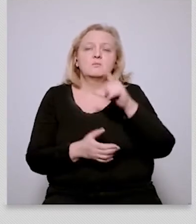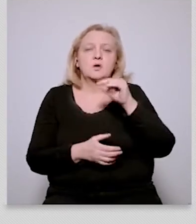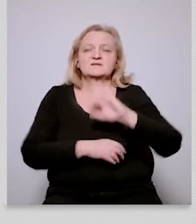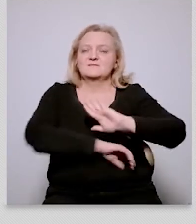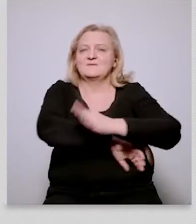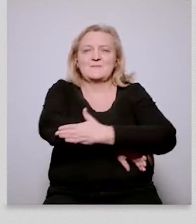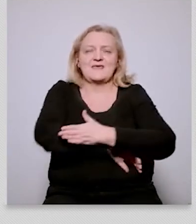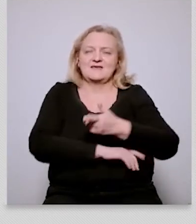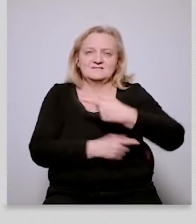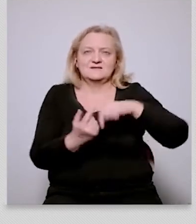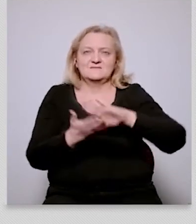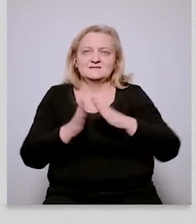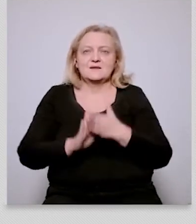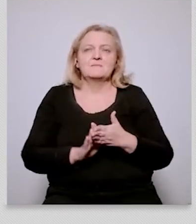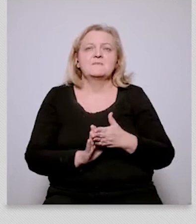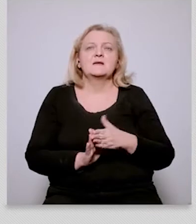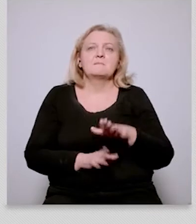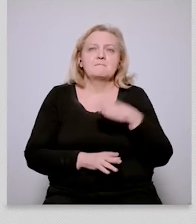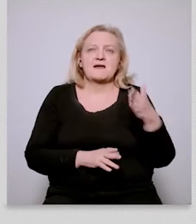spiera prawicą